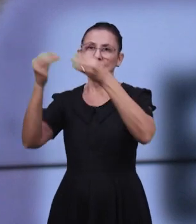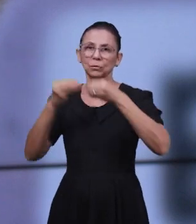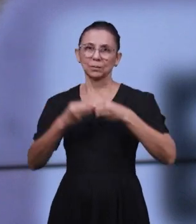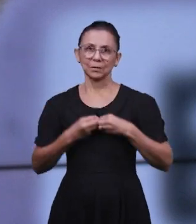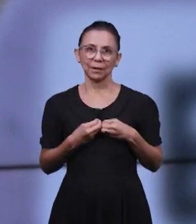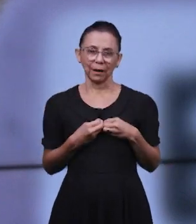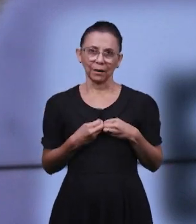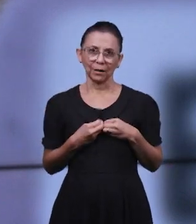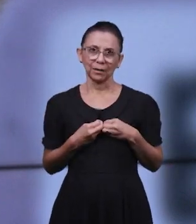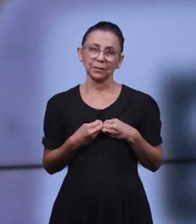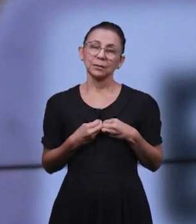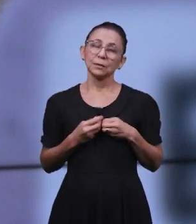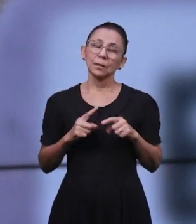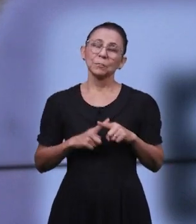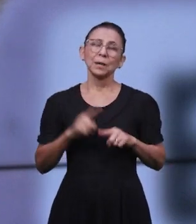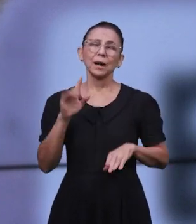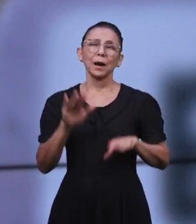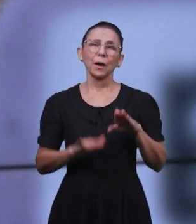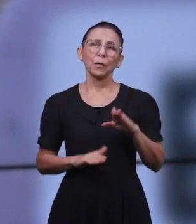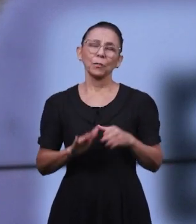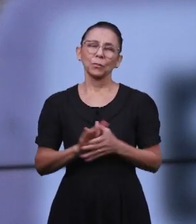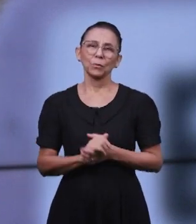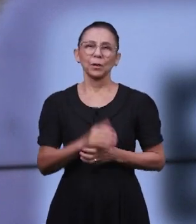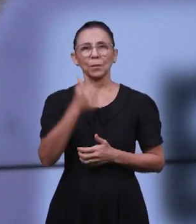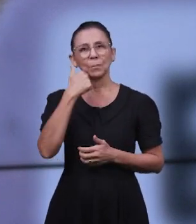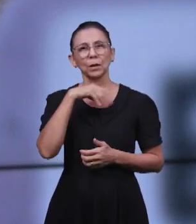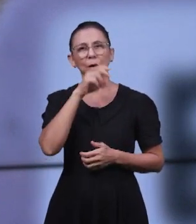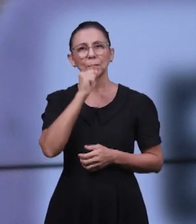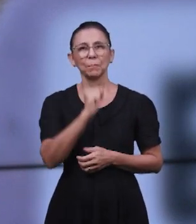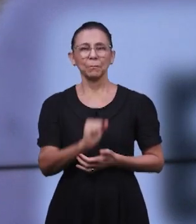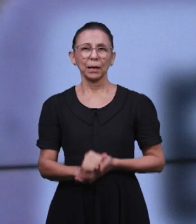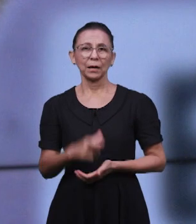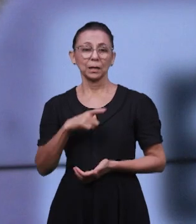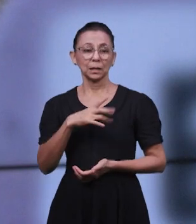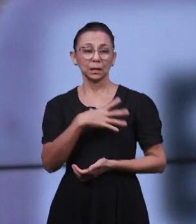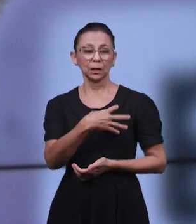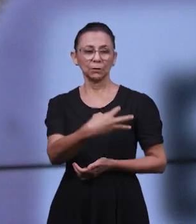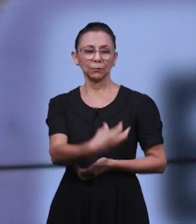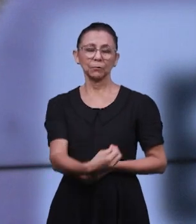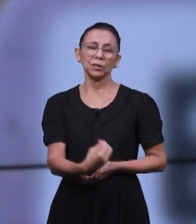Mais malheureusement, quelques parents reçoivent leurs enfants appuyés dans